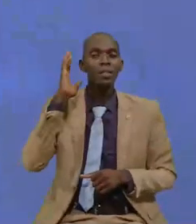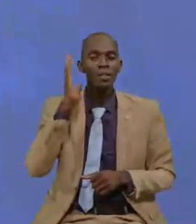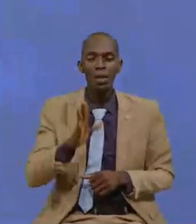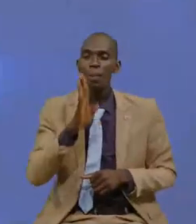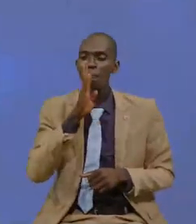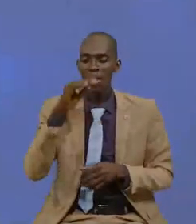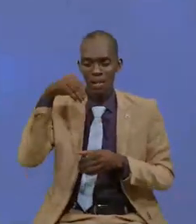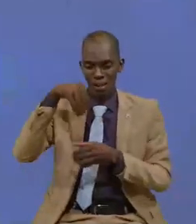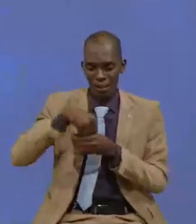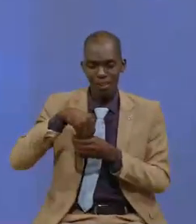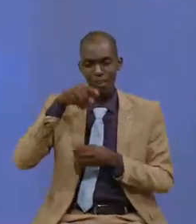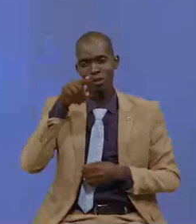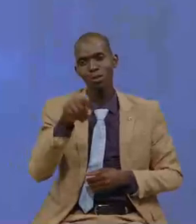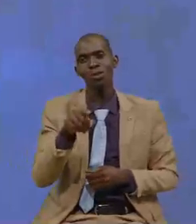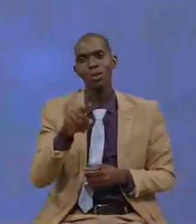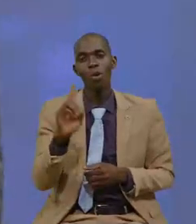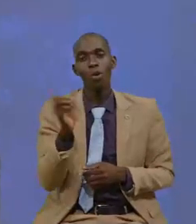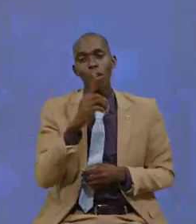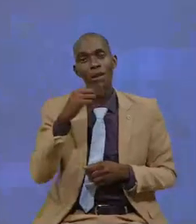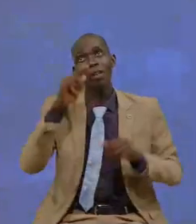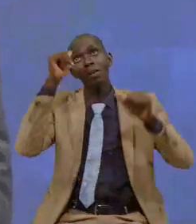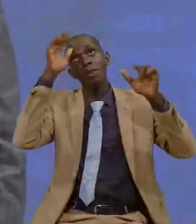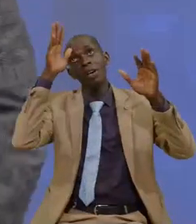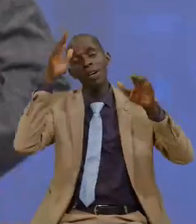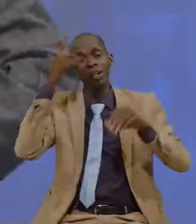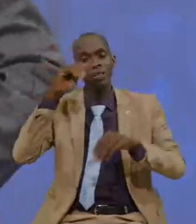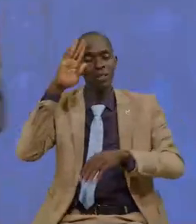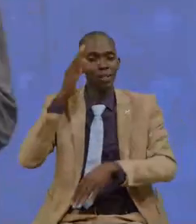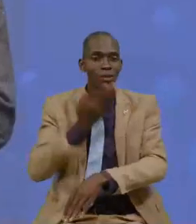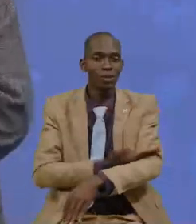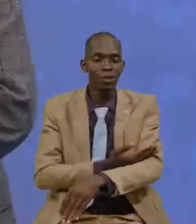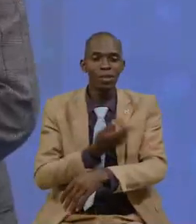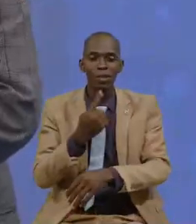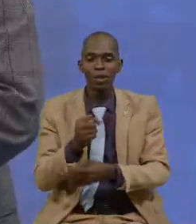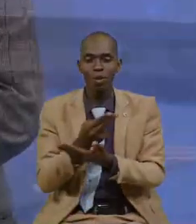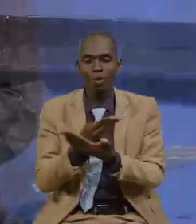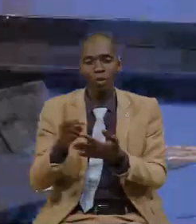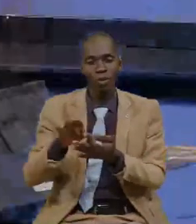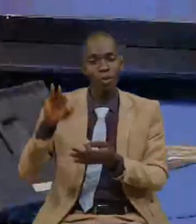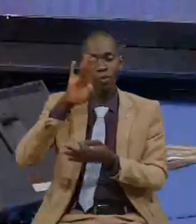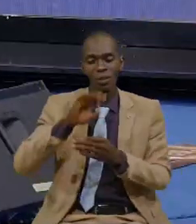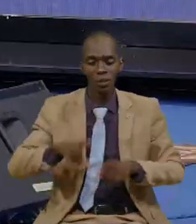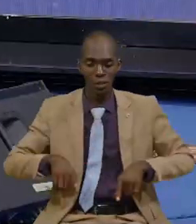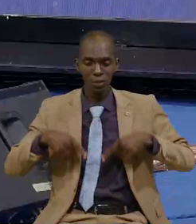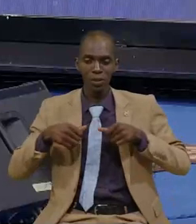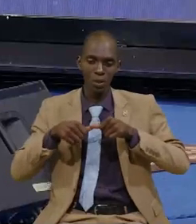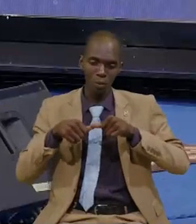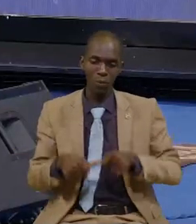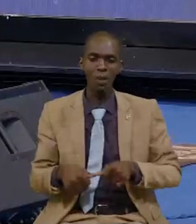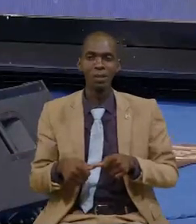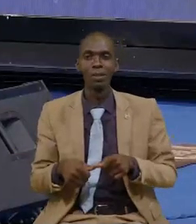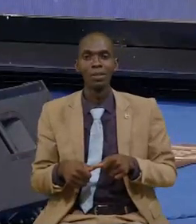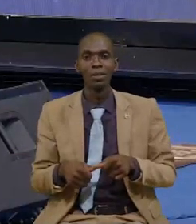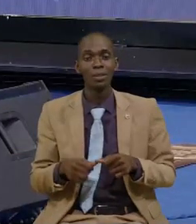il sera en vous. Là où le Père, le Fils, le Saint-Esprit demeure,